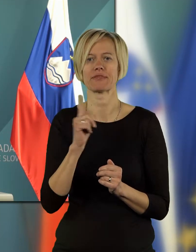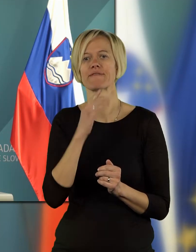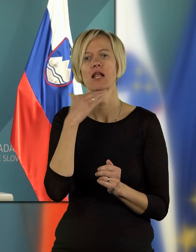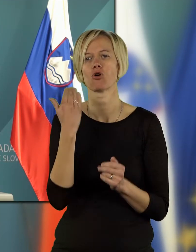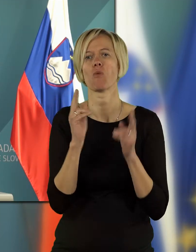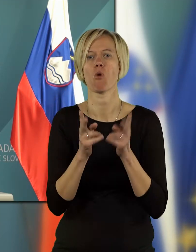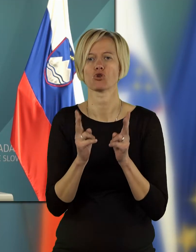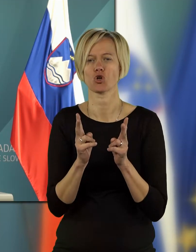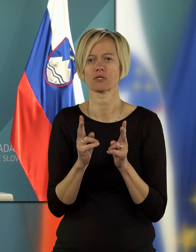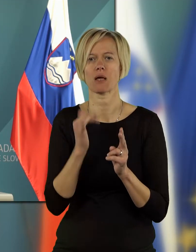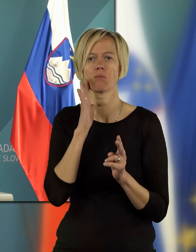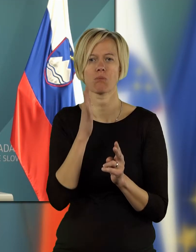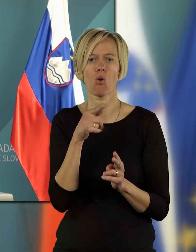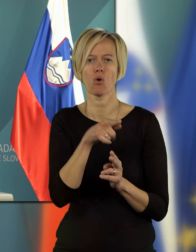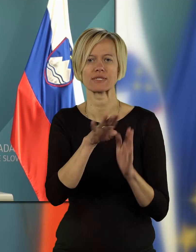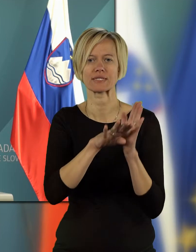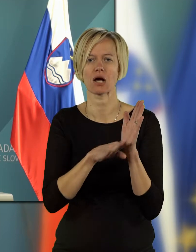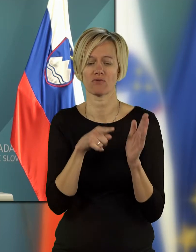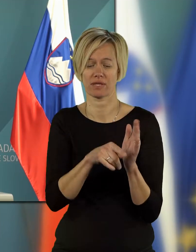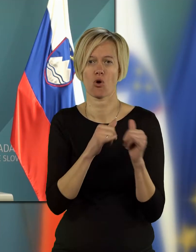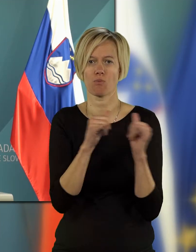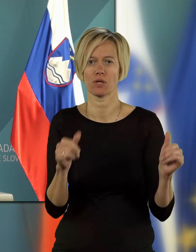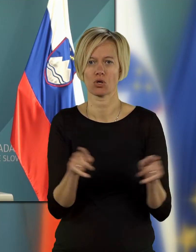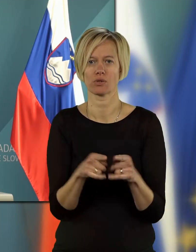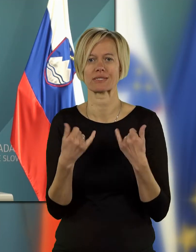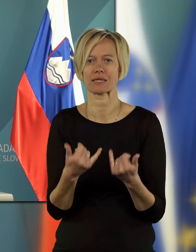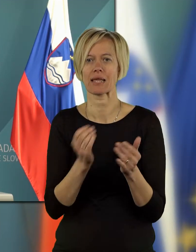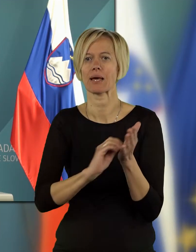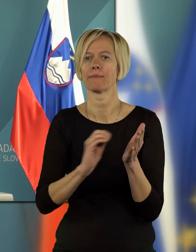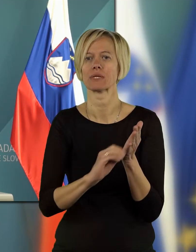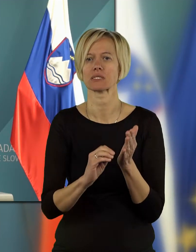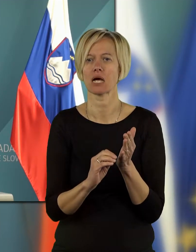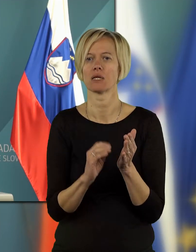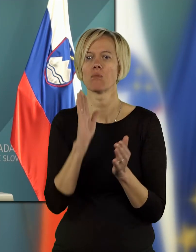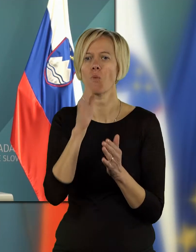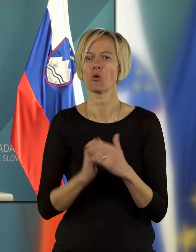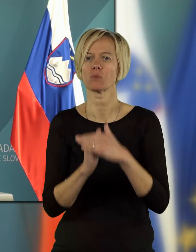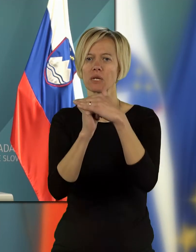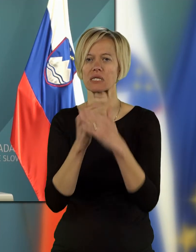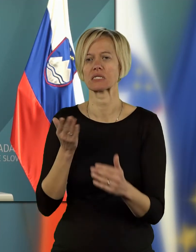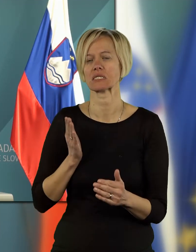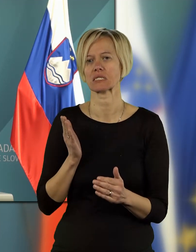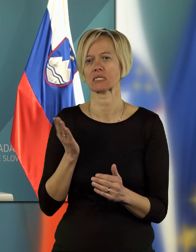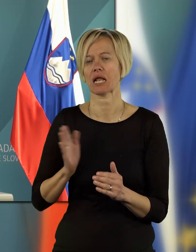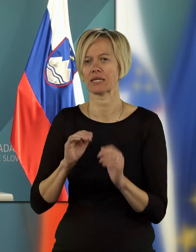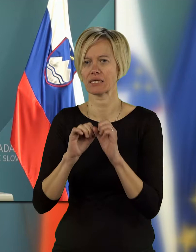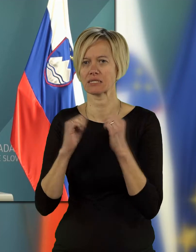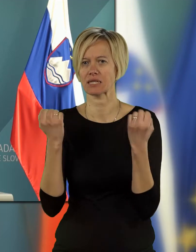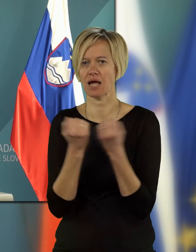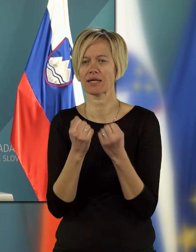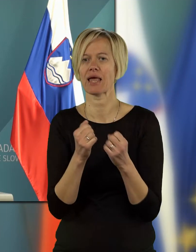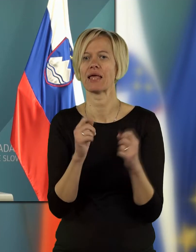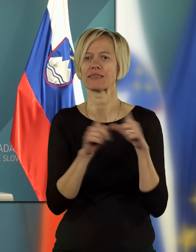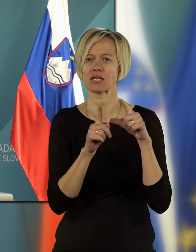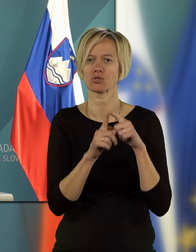da ni veliko možnosti, da bi zakon v takšni obliki, kot je sedaj napisan, bil podprt strani stranke